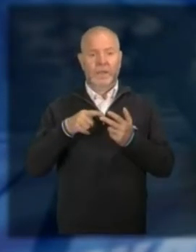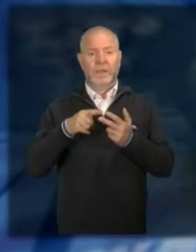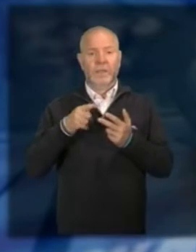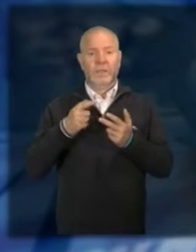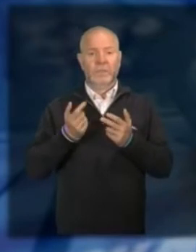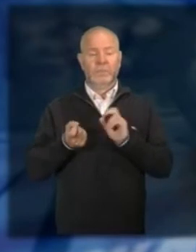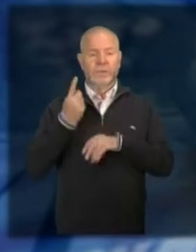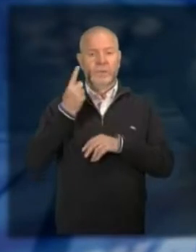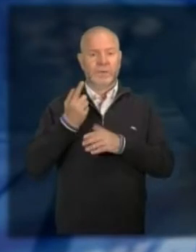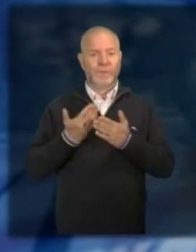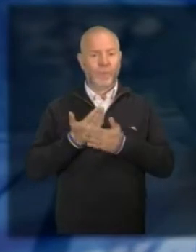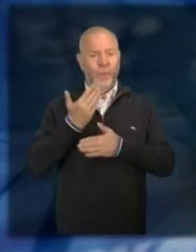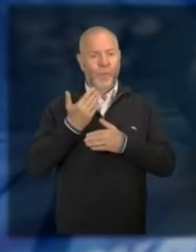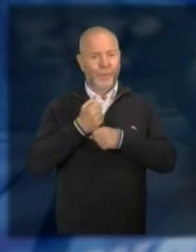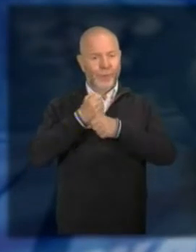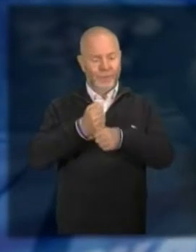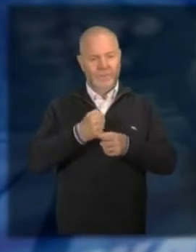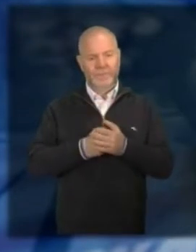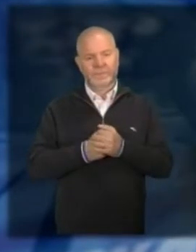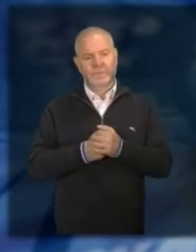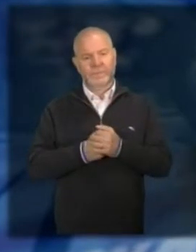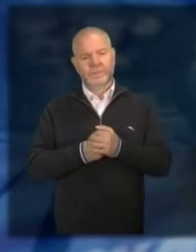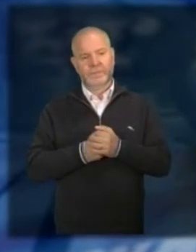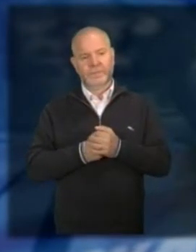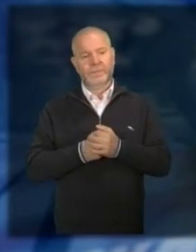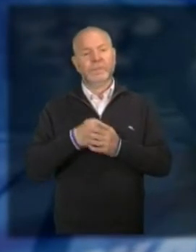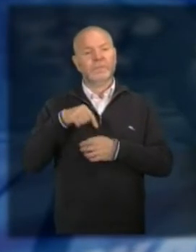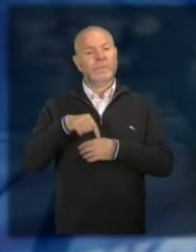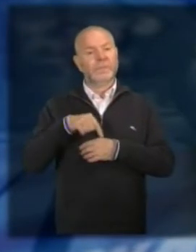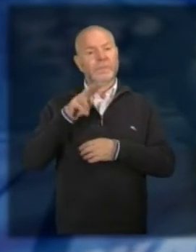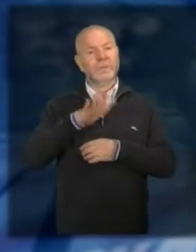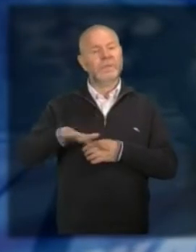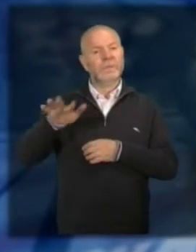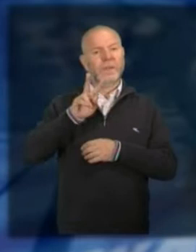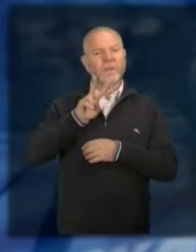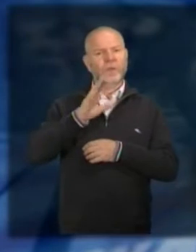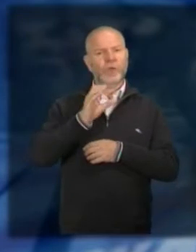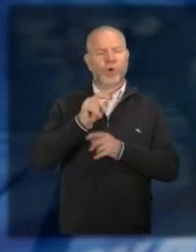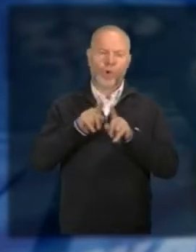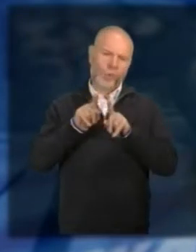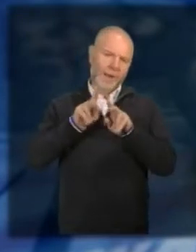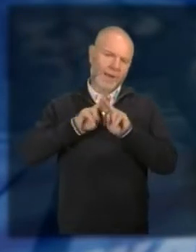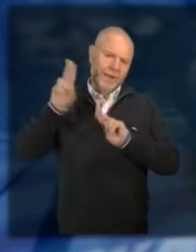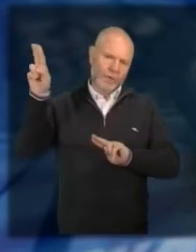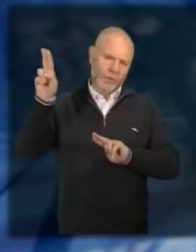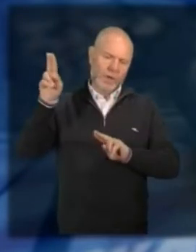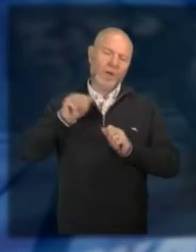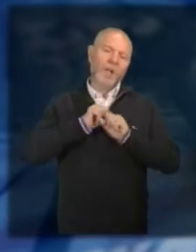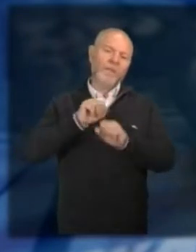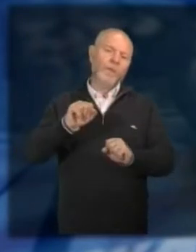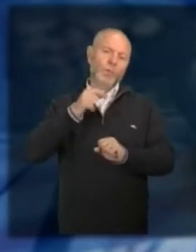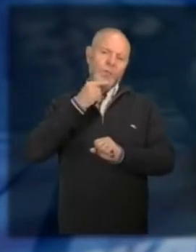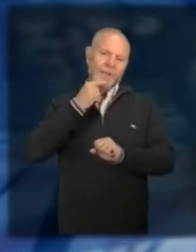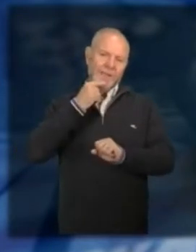è questo un nuovo incarico. Il Verbano Cuseossola, in linea con quanto successo a livello nazionale, ha visto riconfermare la fiducia al